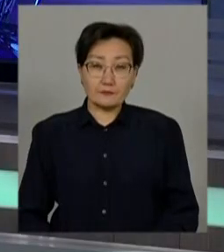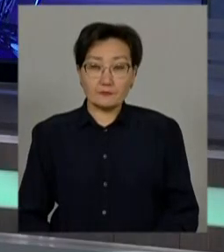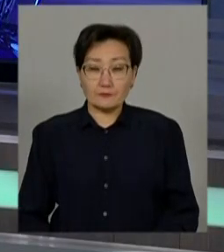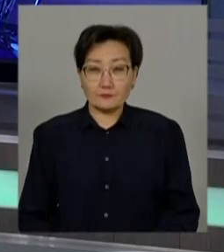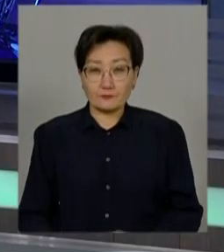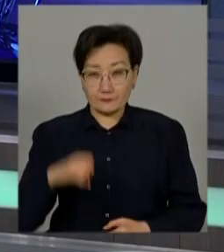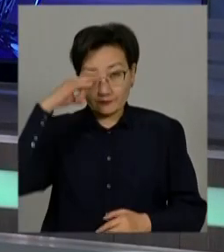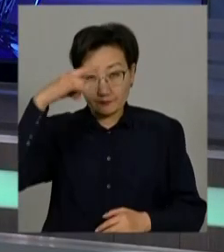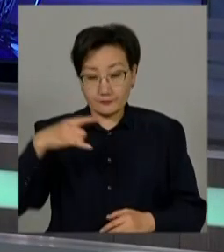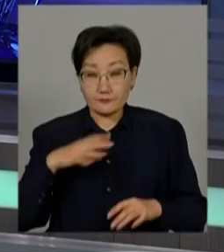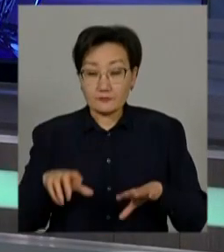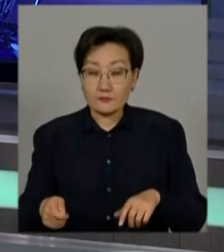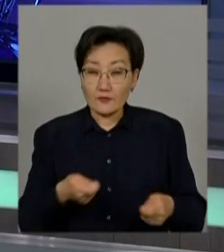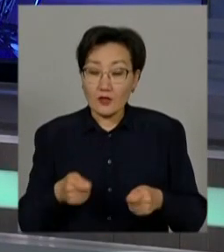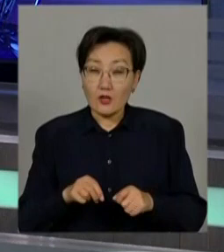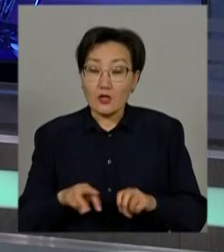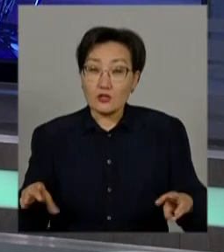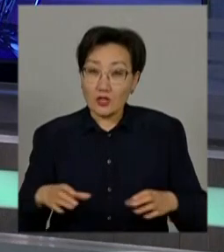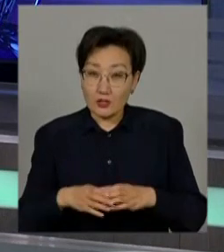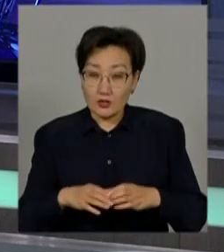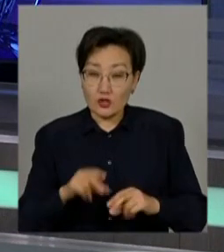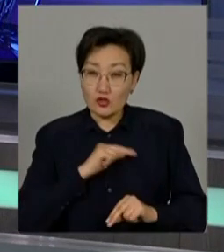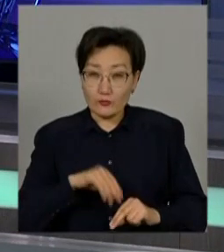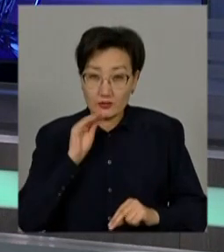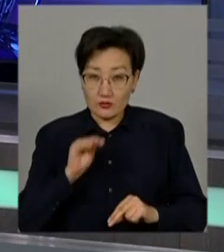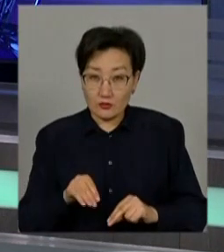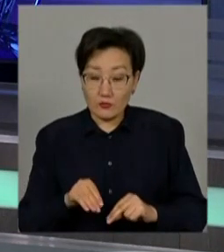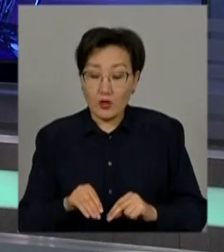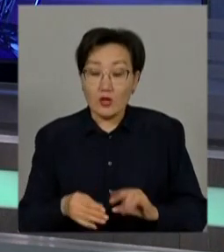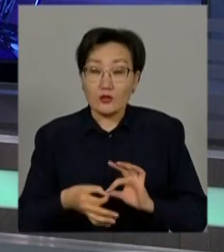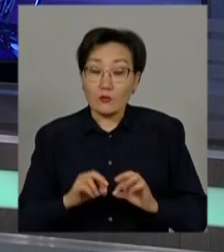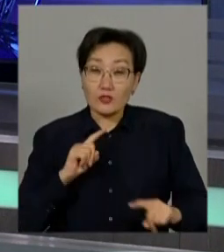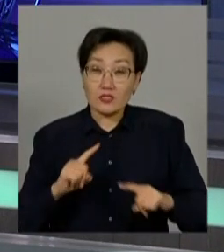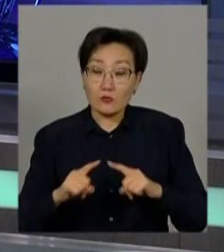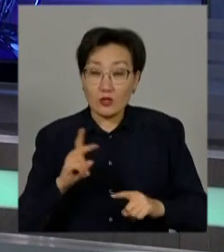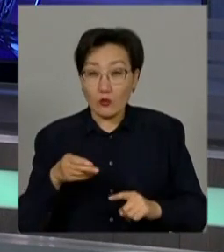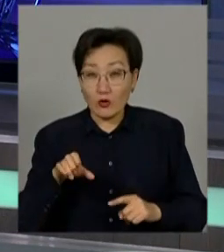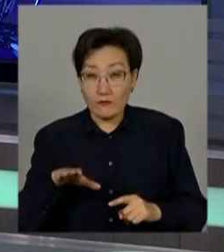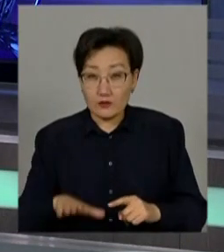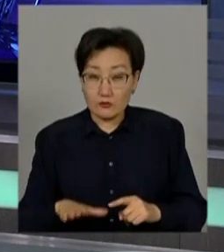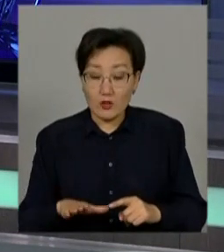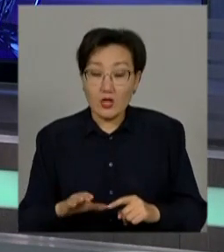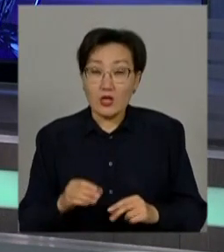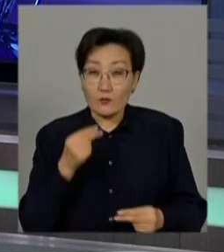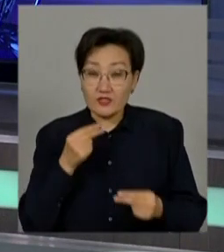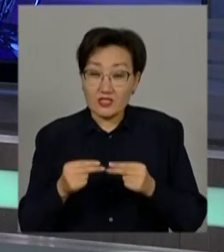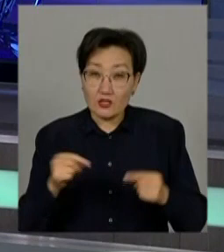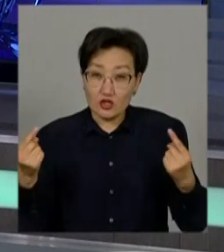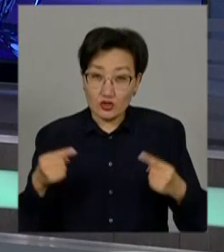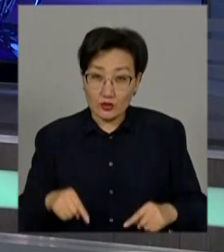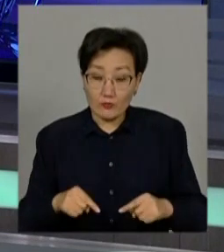Ел президенті үкіметтің жұмысын қатаң сынға алды. Үкіметтің кеңейтілген отырысында Қасым-Жомарт Тоқаев азық-түлік